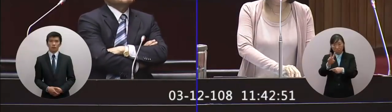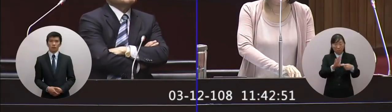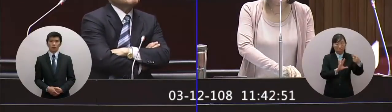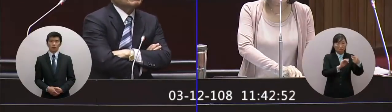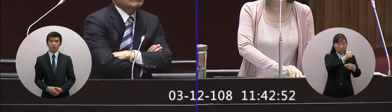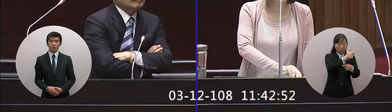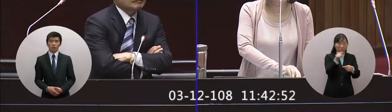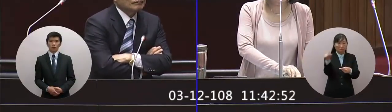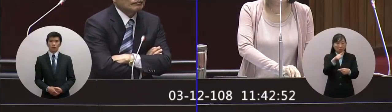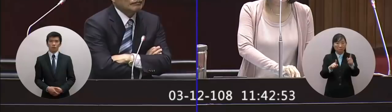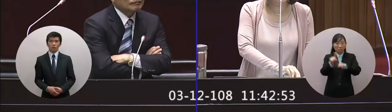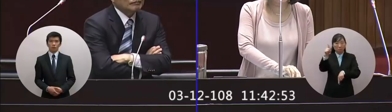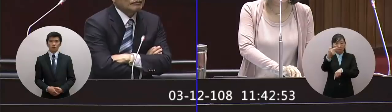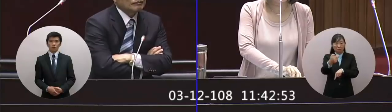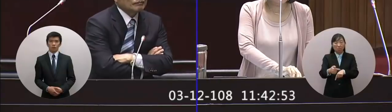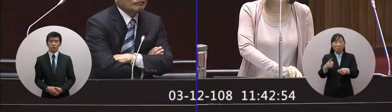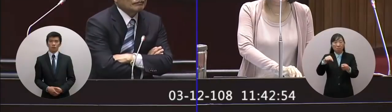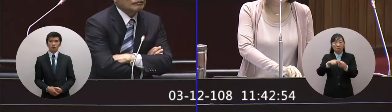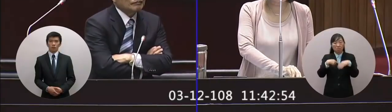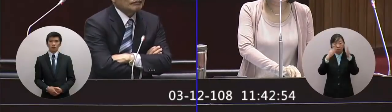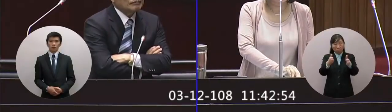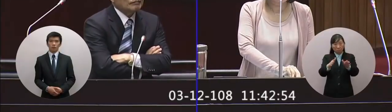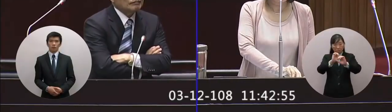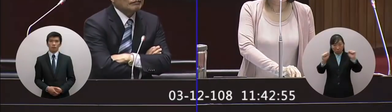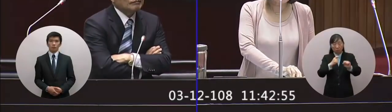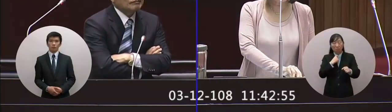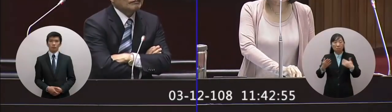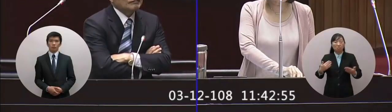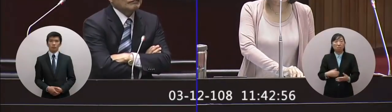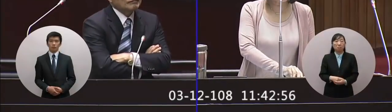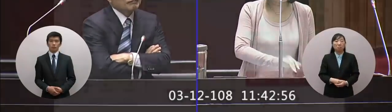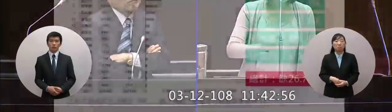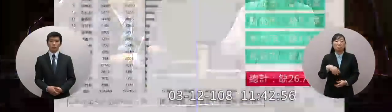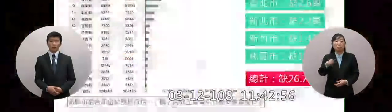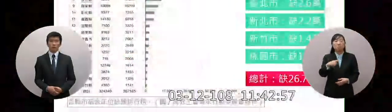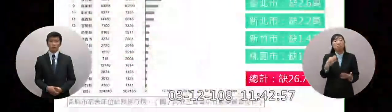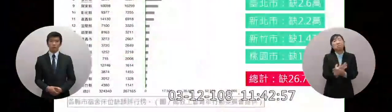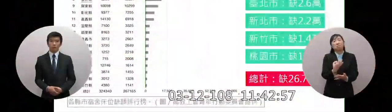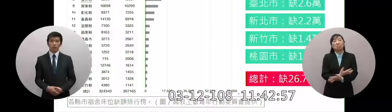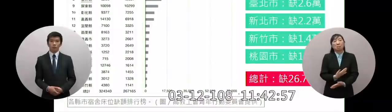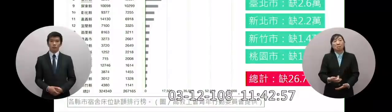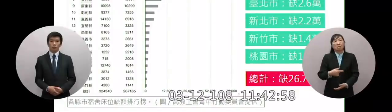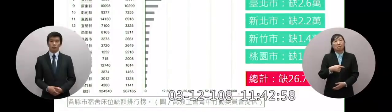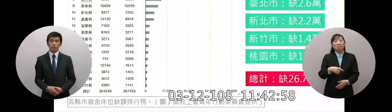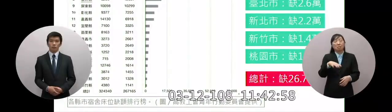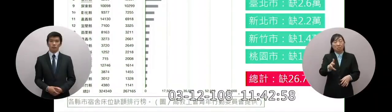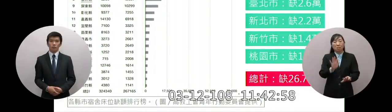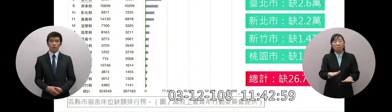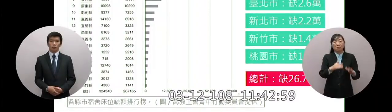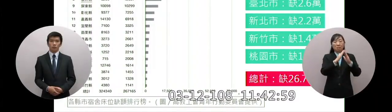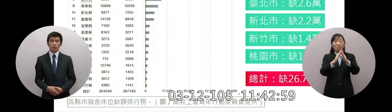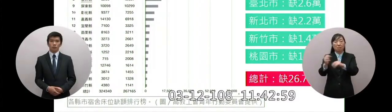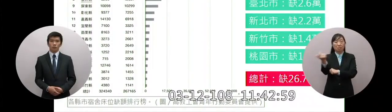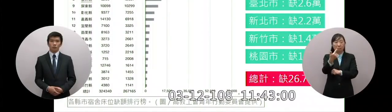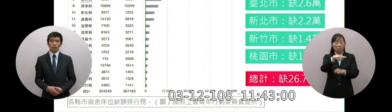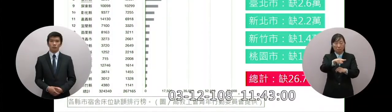82%跟55%，我们应当面对真相。好，下一页，量不足的部分，六都最严重，而全